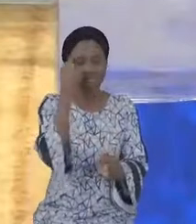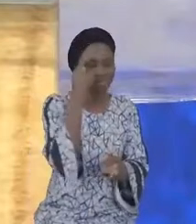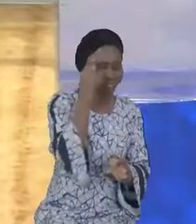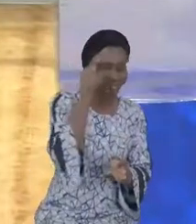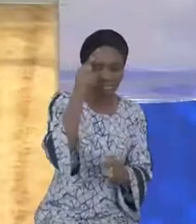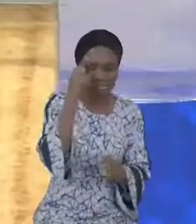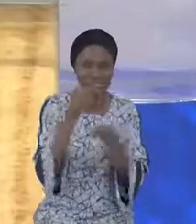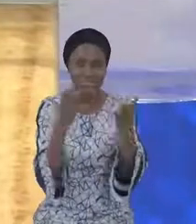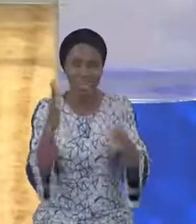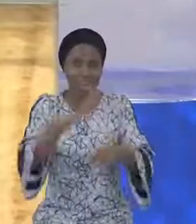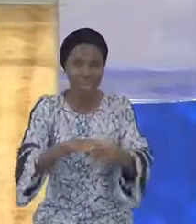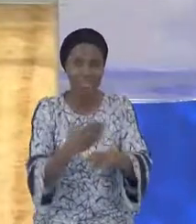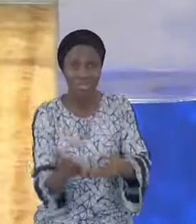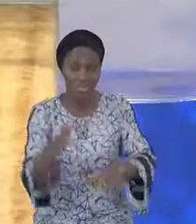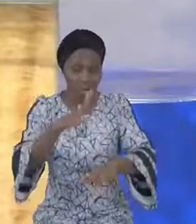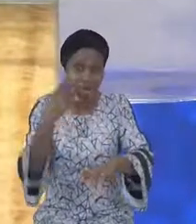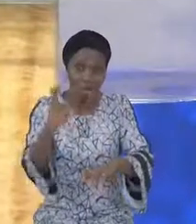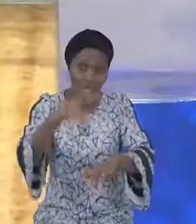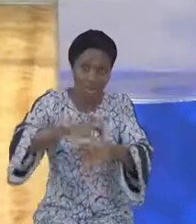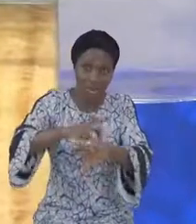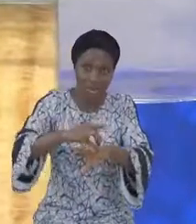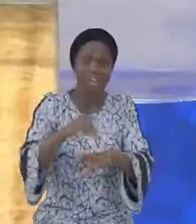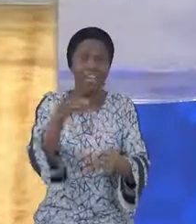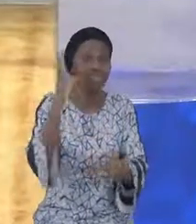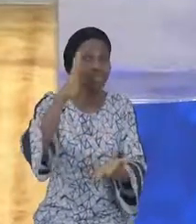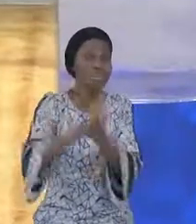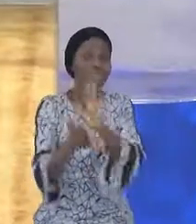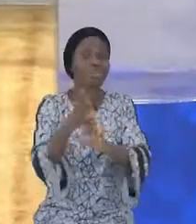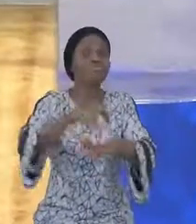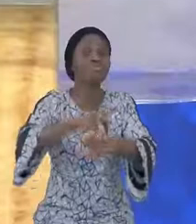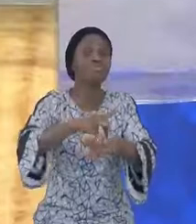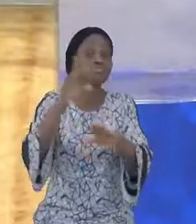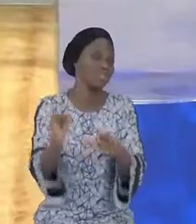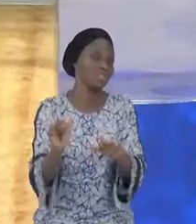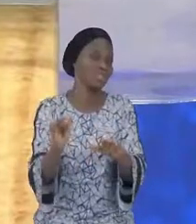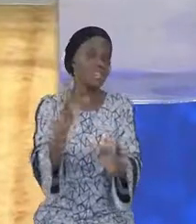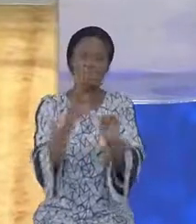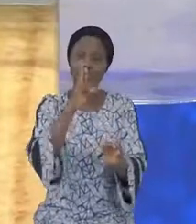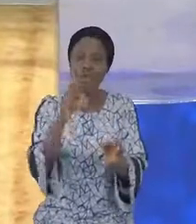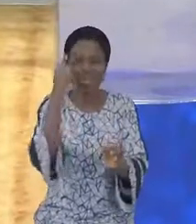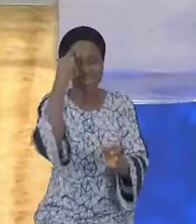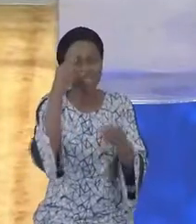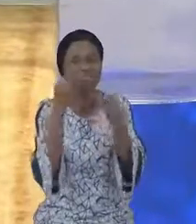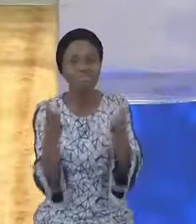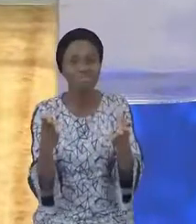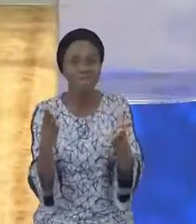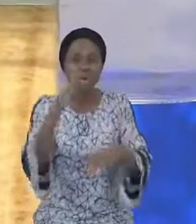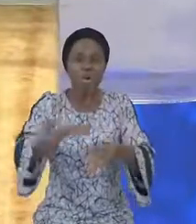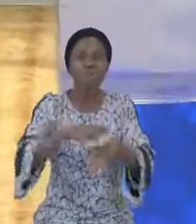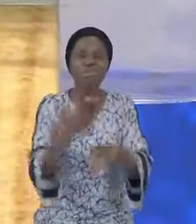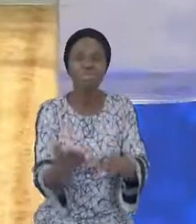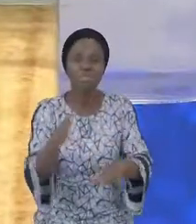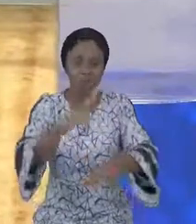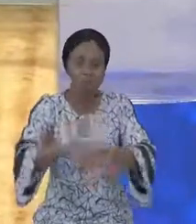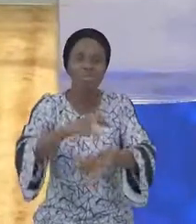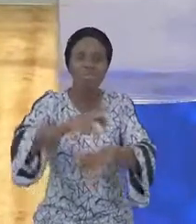Si vous pensez aux choses de la terre, vous serez terrestre. Si vous pensez beaucoup aux choses de la